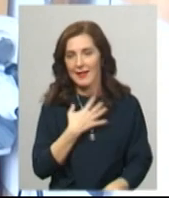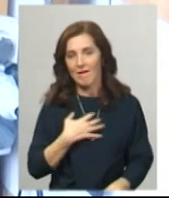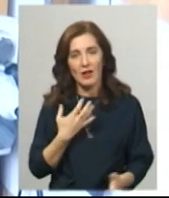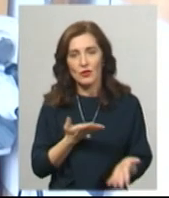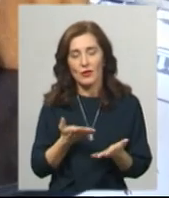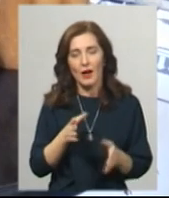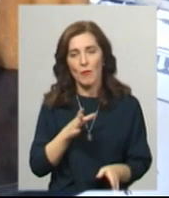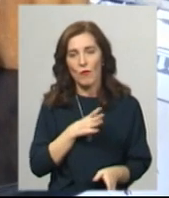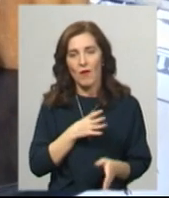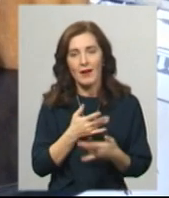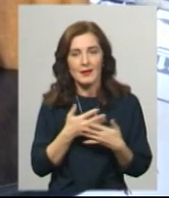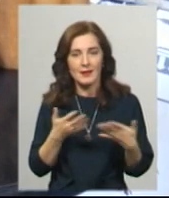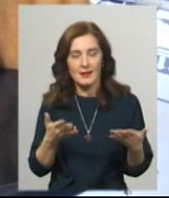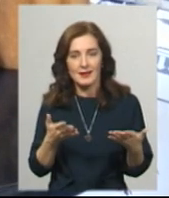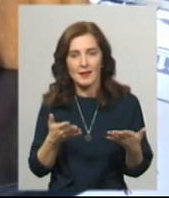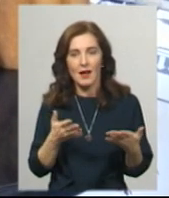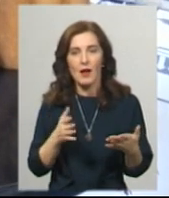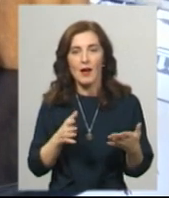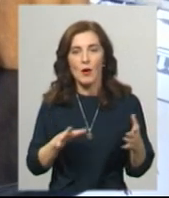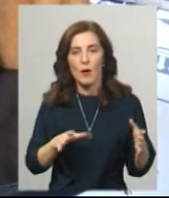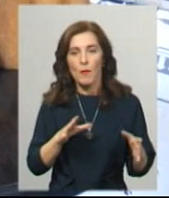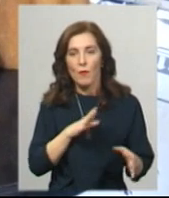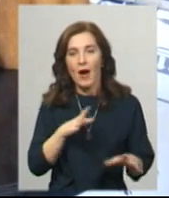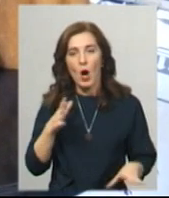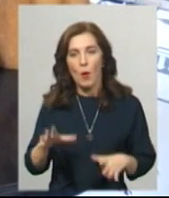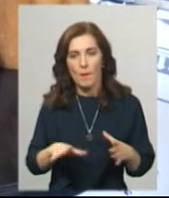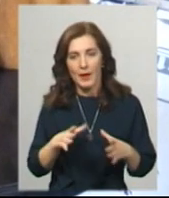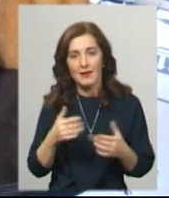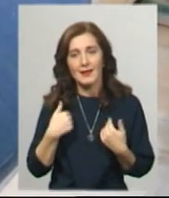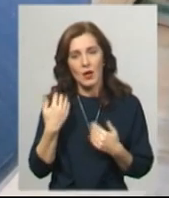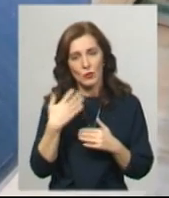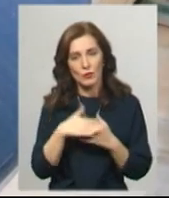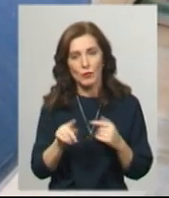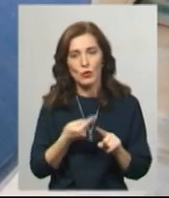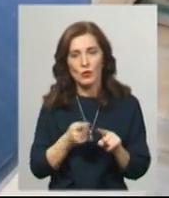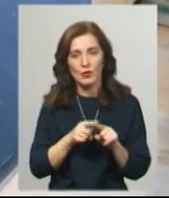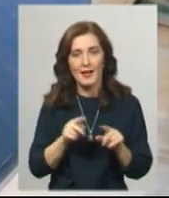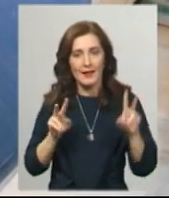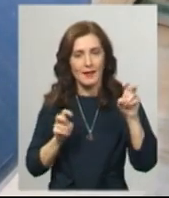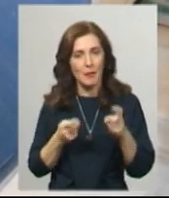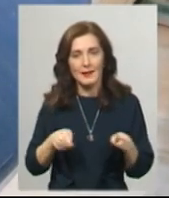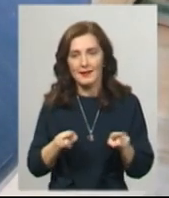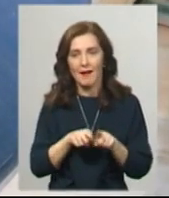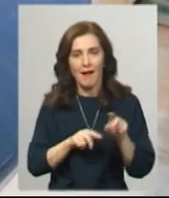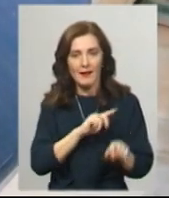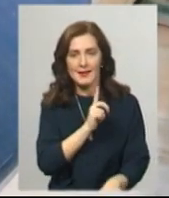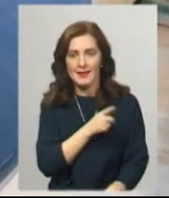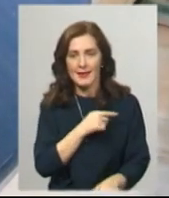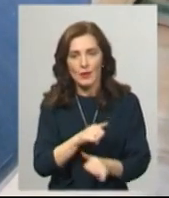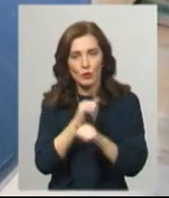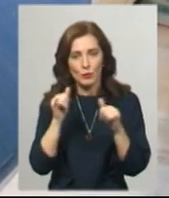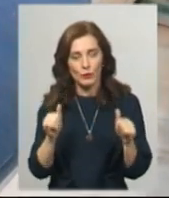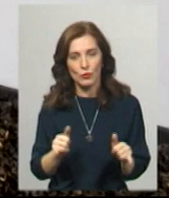тема така, от недавно робив кобилу з лоша. Я розумію, що це не тема не така сильно розповсюджена,